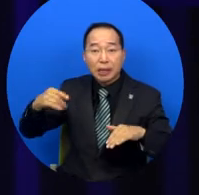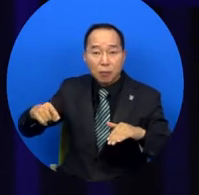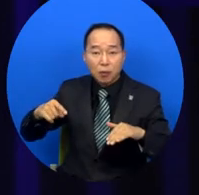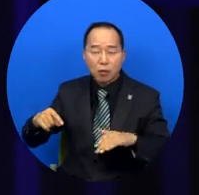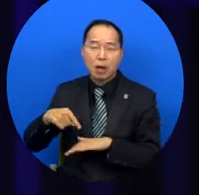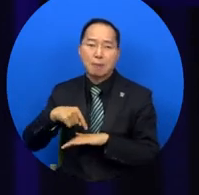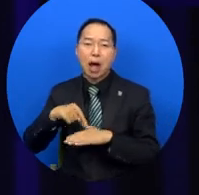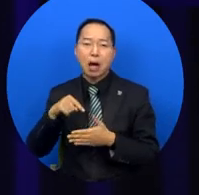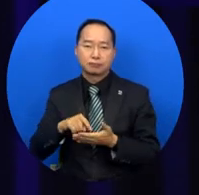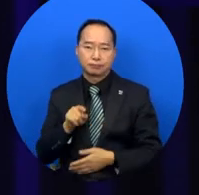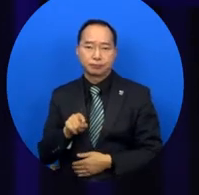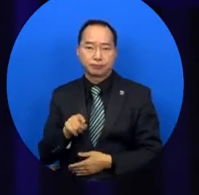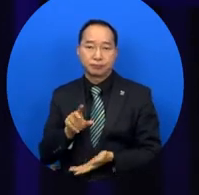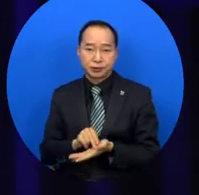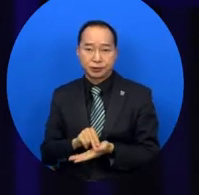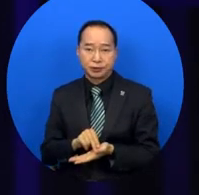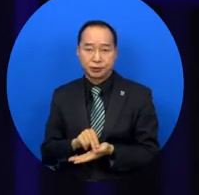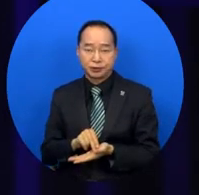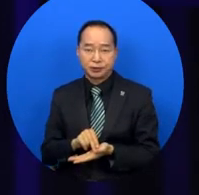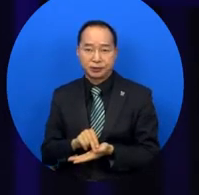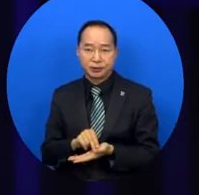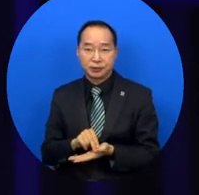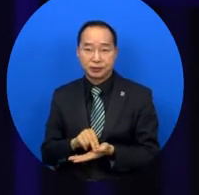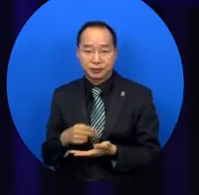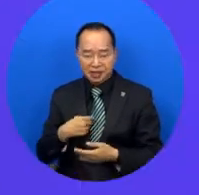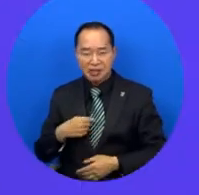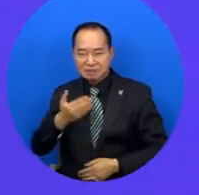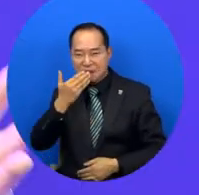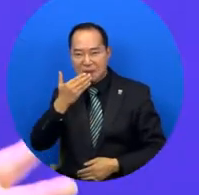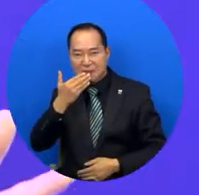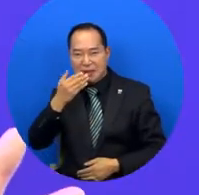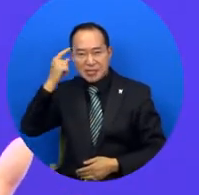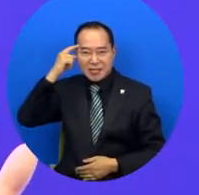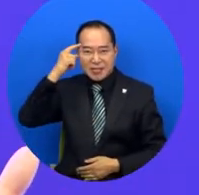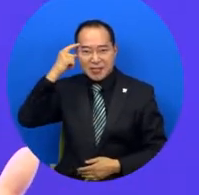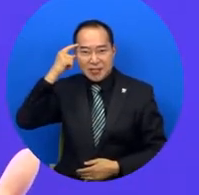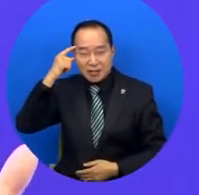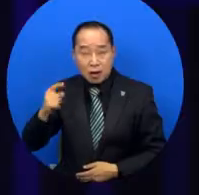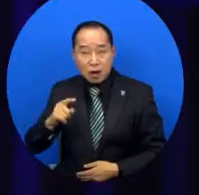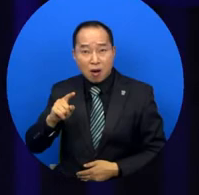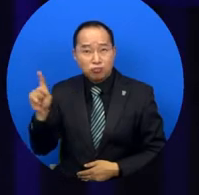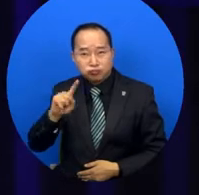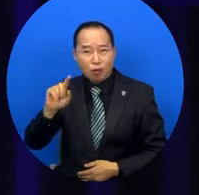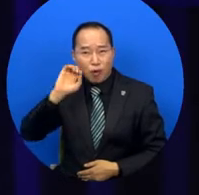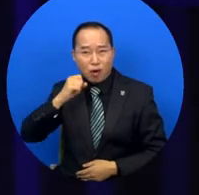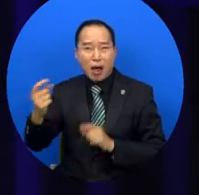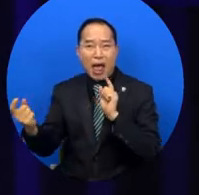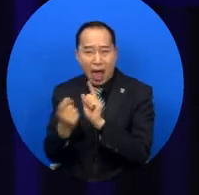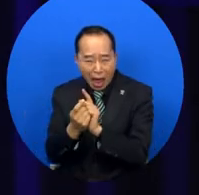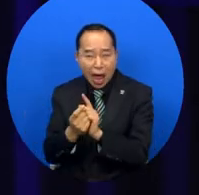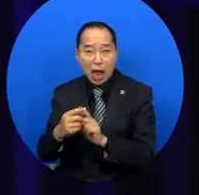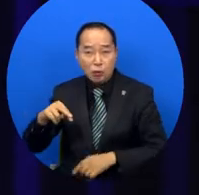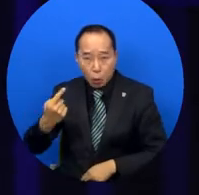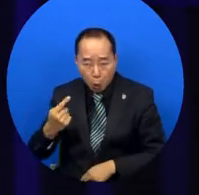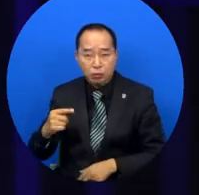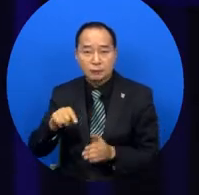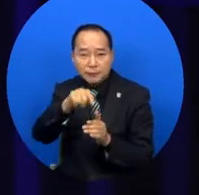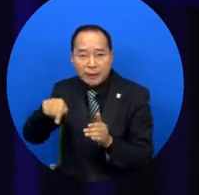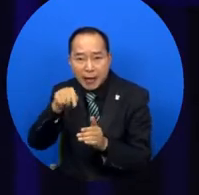건데 제일 큰 차이는 내 마음의 자세예요. 긍정적인 마음 자세예요. 어떤 상황이